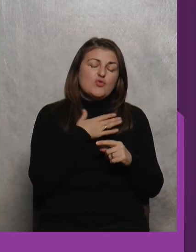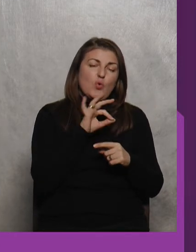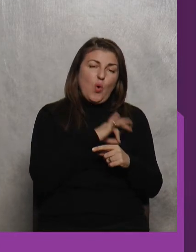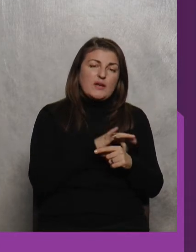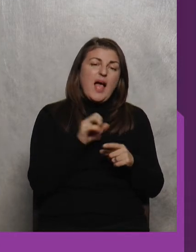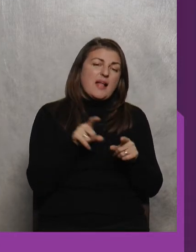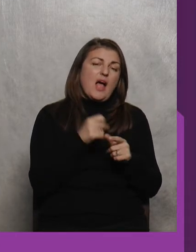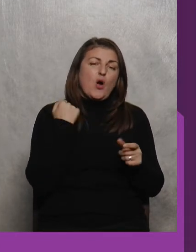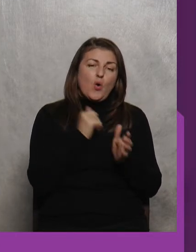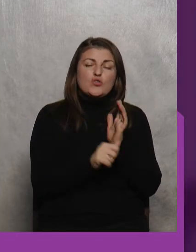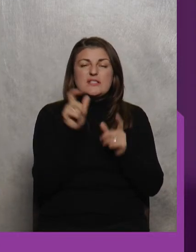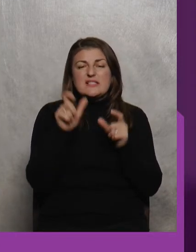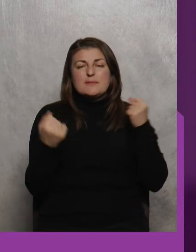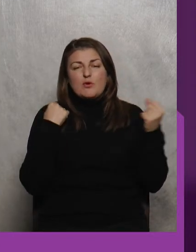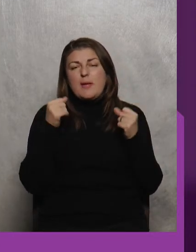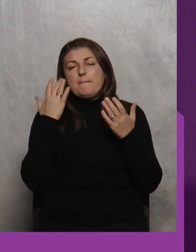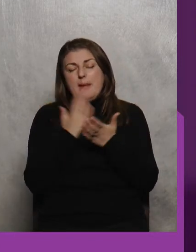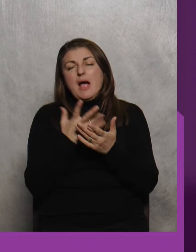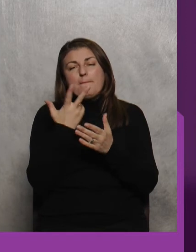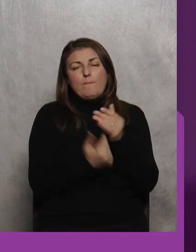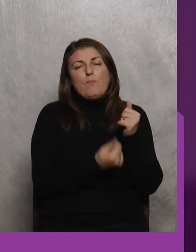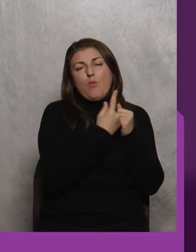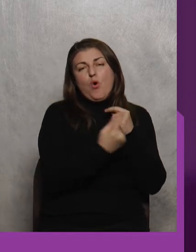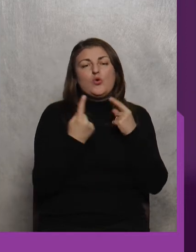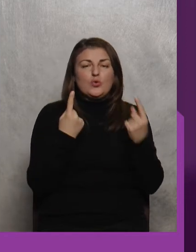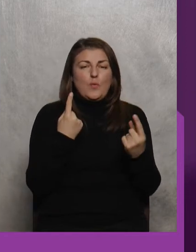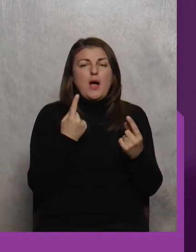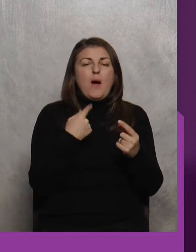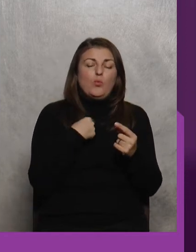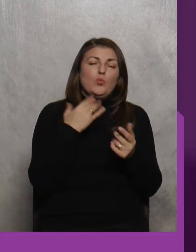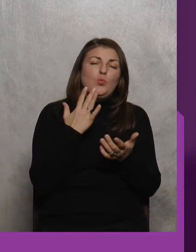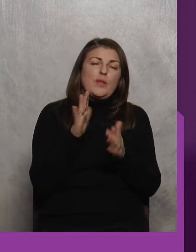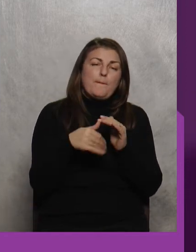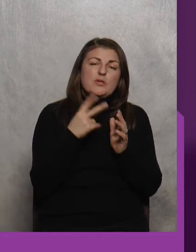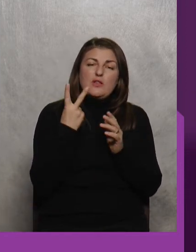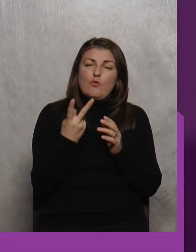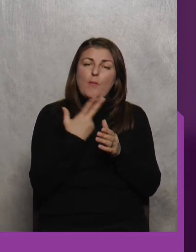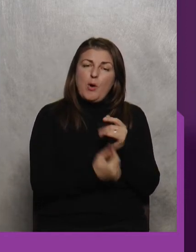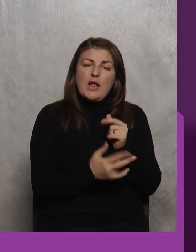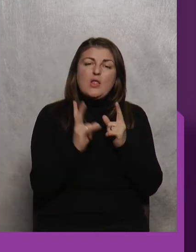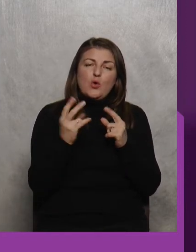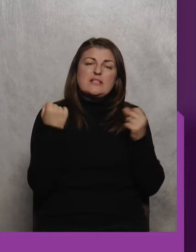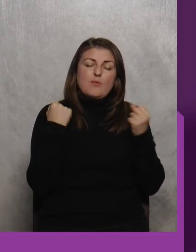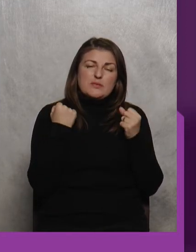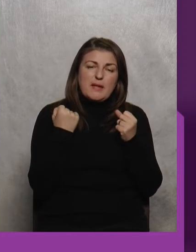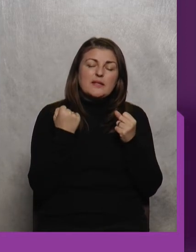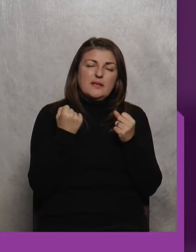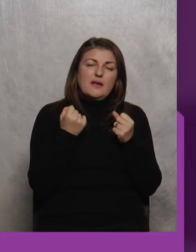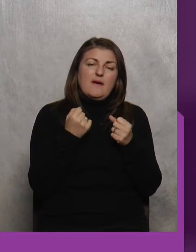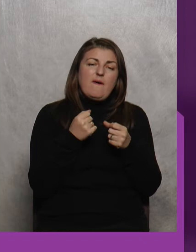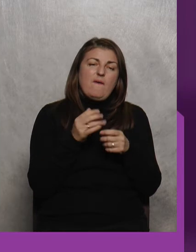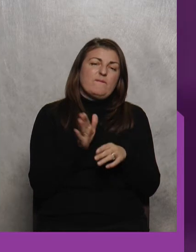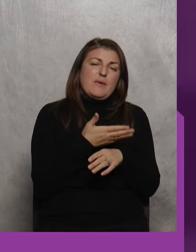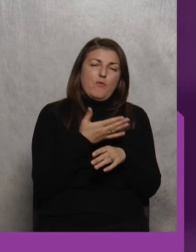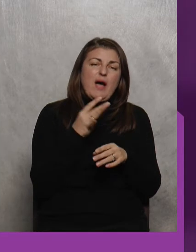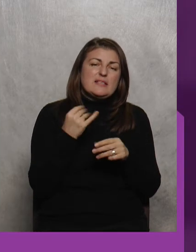так, кожен спортсмен має по одній поразі, як я вже відмічав. У нас після тільки двох поразок спортсмен вибуває